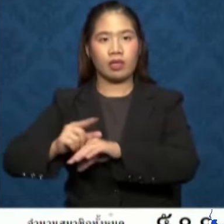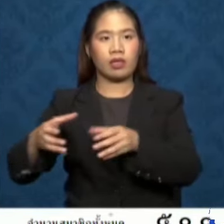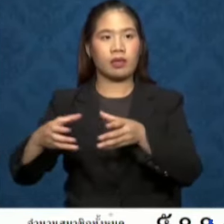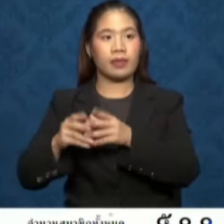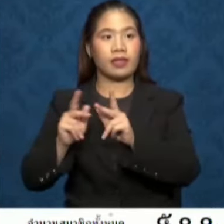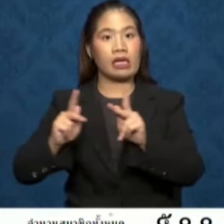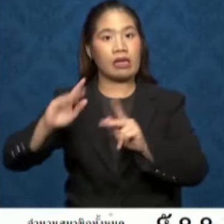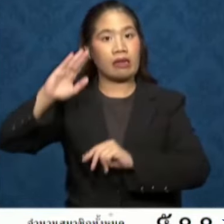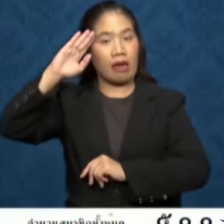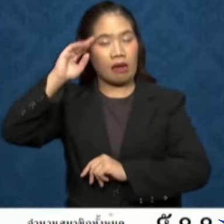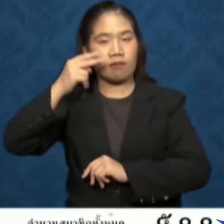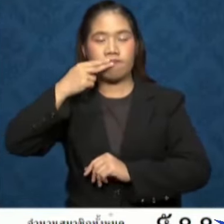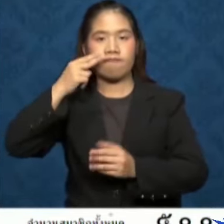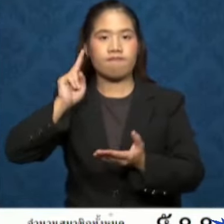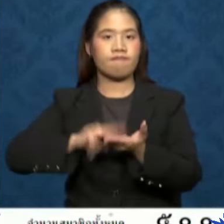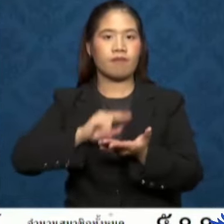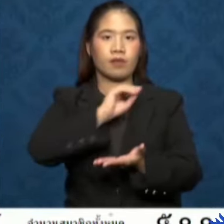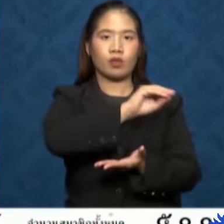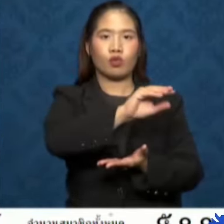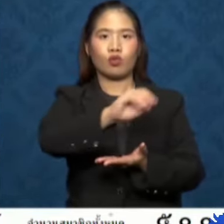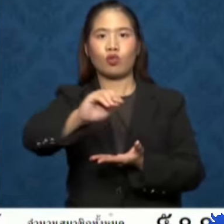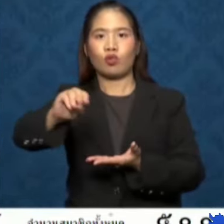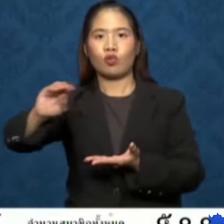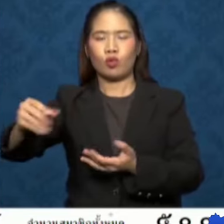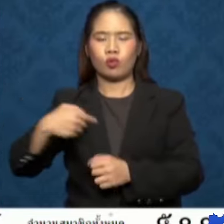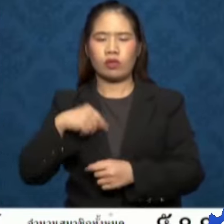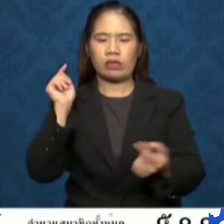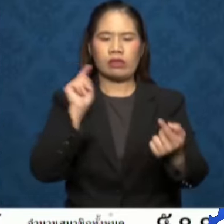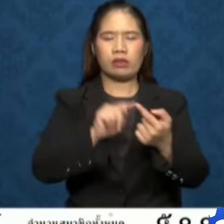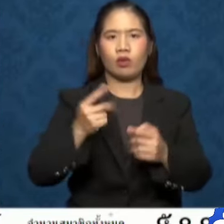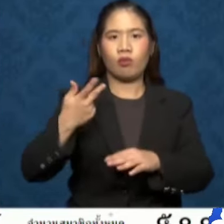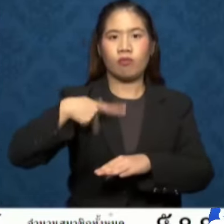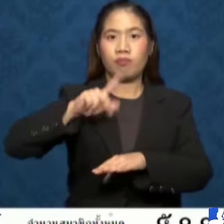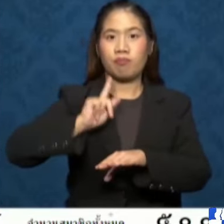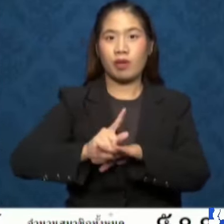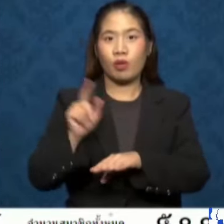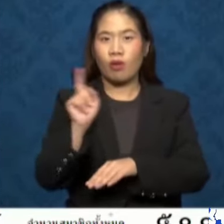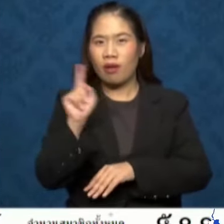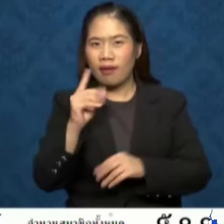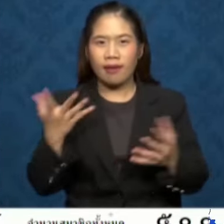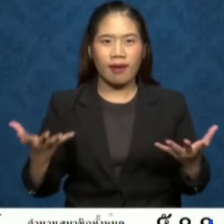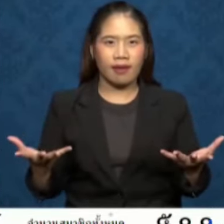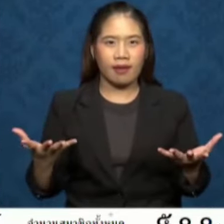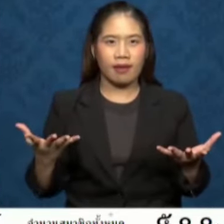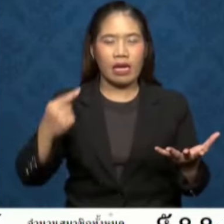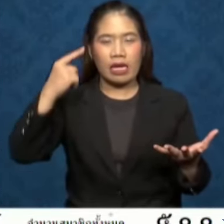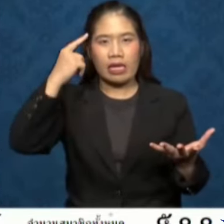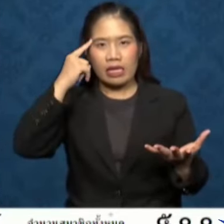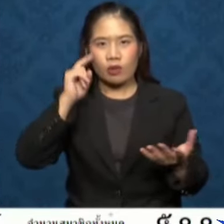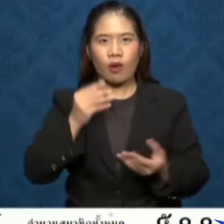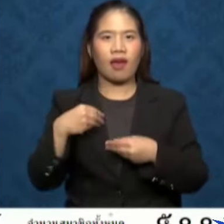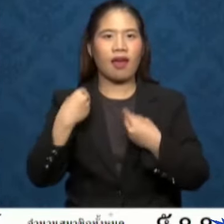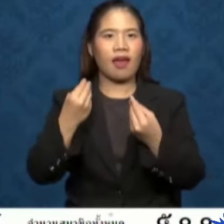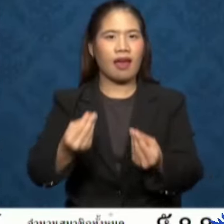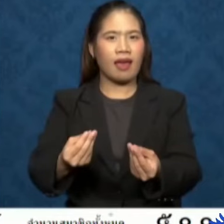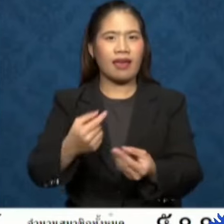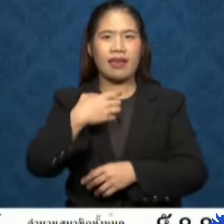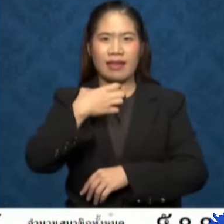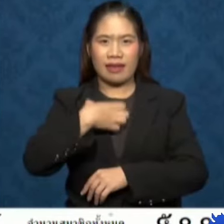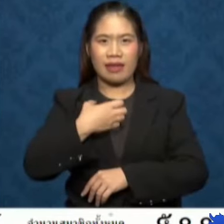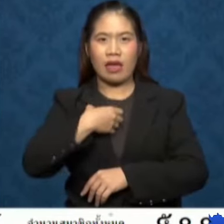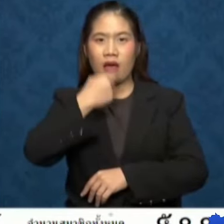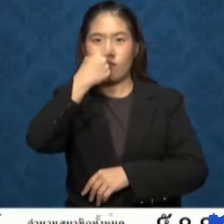เร่งทำหนังสือส่งรายละเอียดถึงคุณูปการว่าเป็นการต่อเรือในประเทศเนี่ยให้นายสุทินทราบอย่างเร่ง